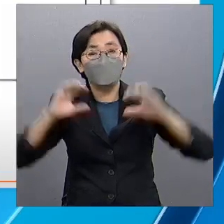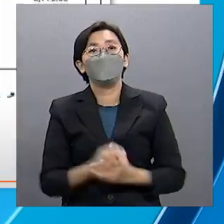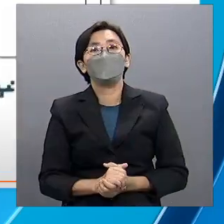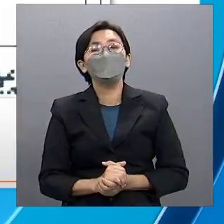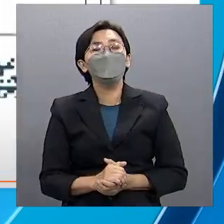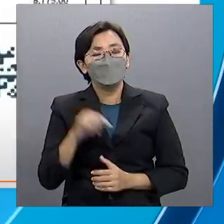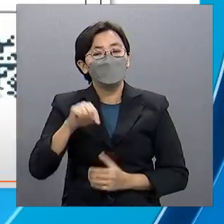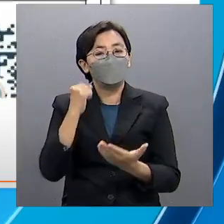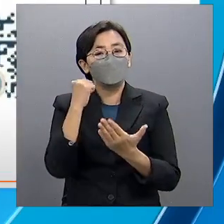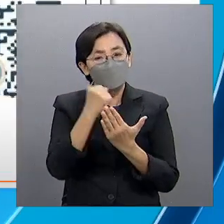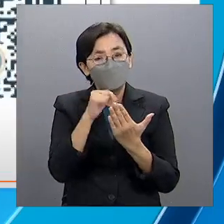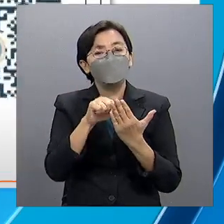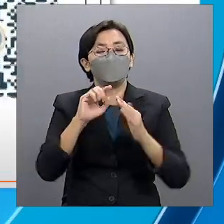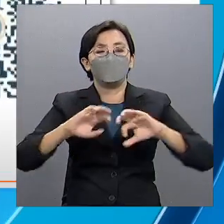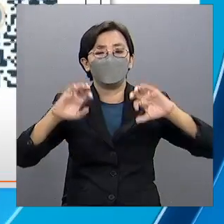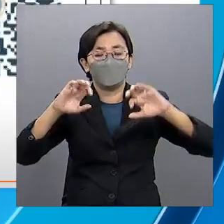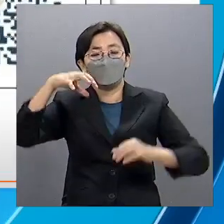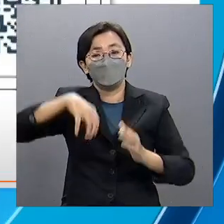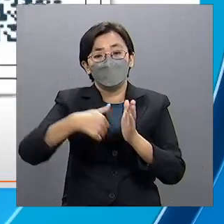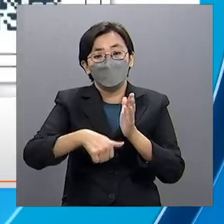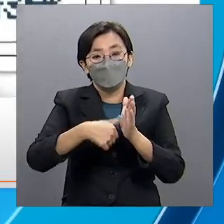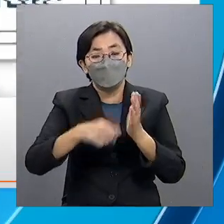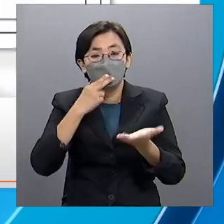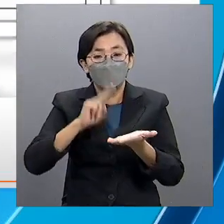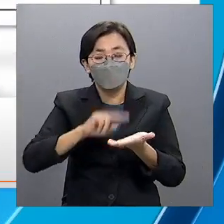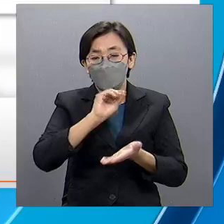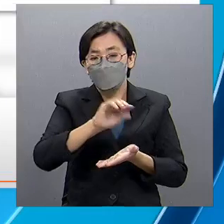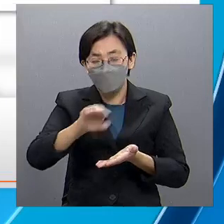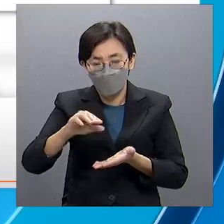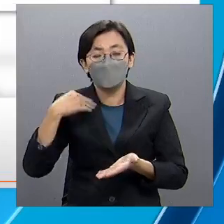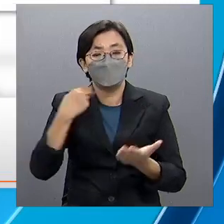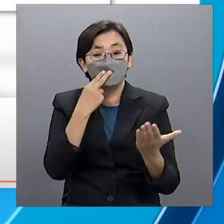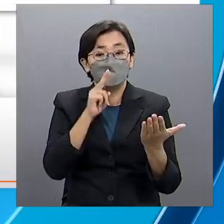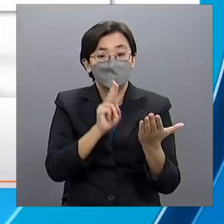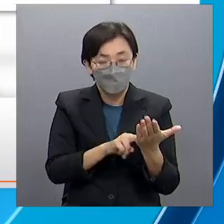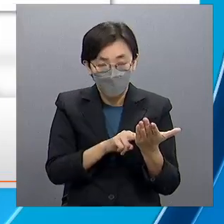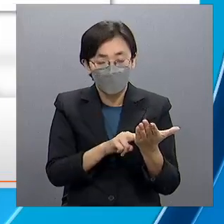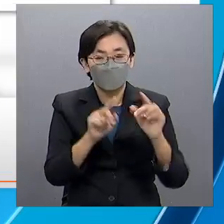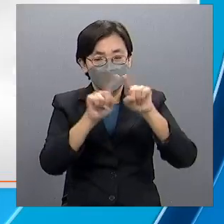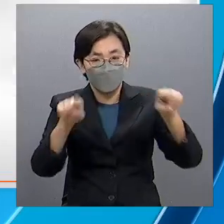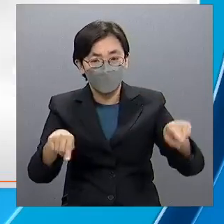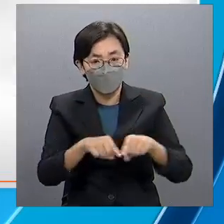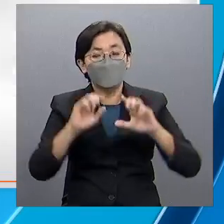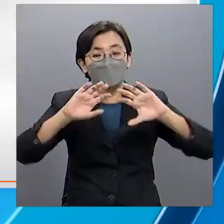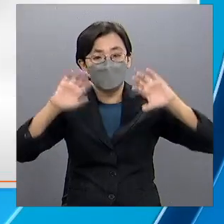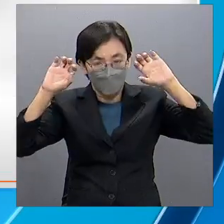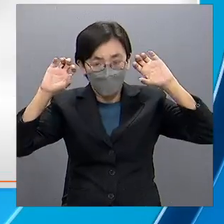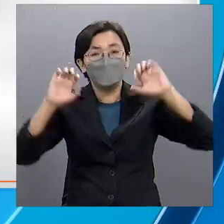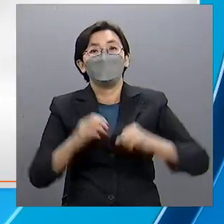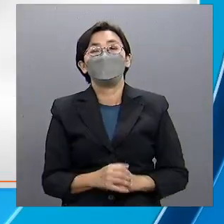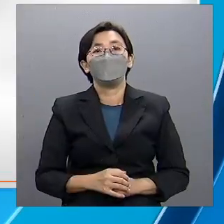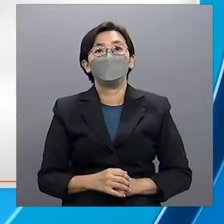ไอ้กรมสรรพากรเนี่ยที่เวลามีแจ้งเตือนเนี่ยก็บางทีก็จะออกด้วยเอกสารนะคะแต่เราจะมีชื่อที่